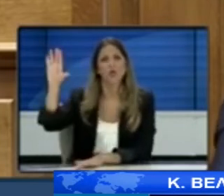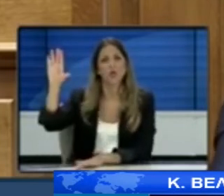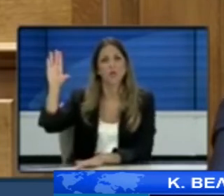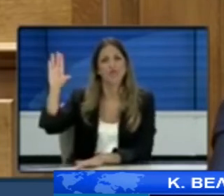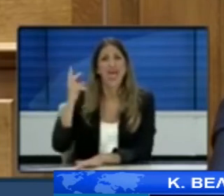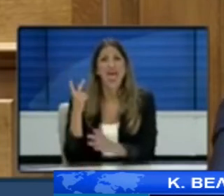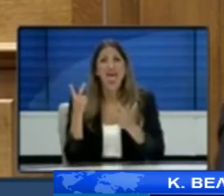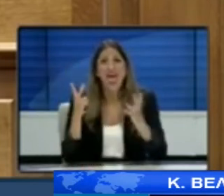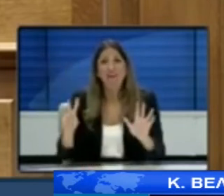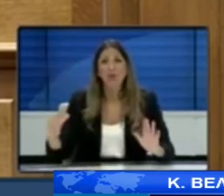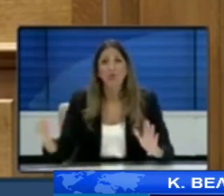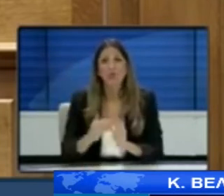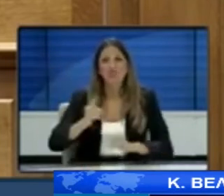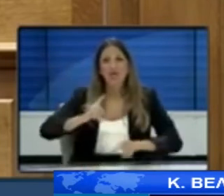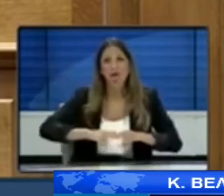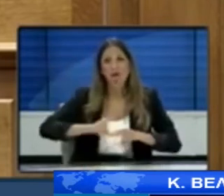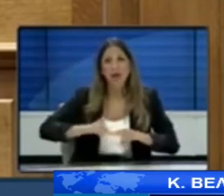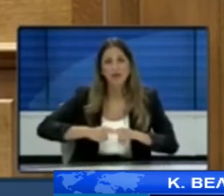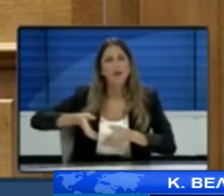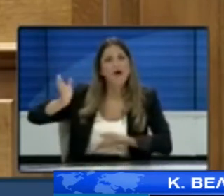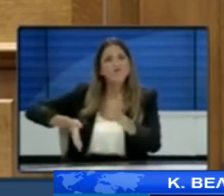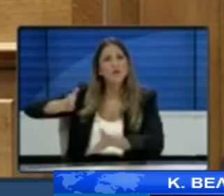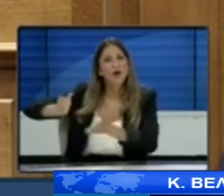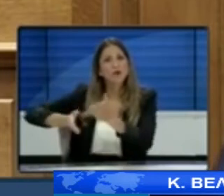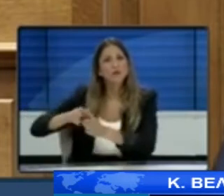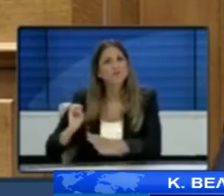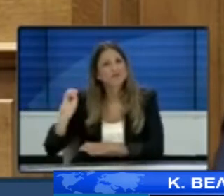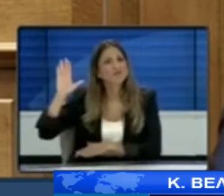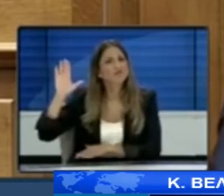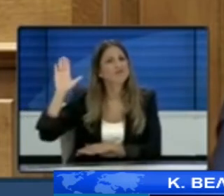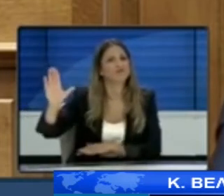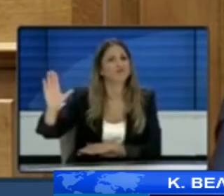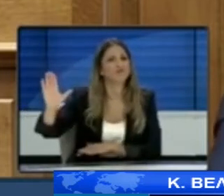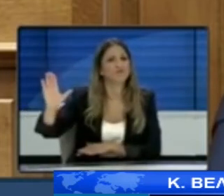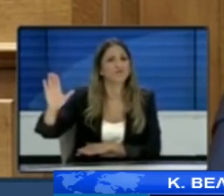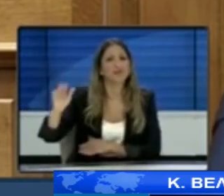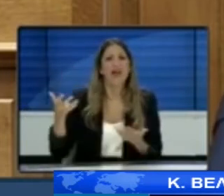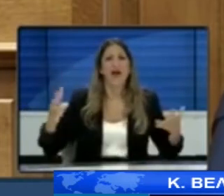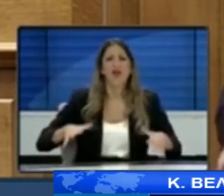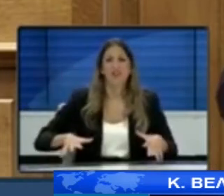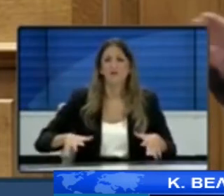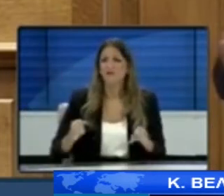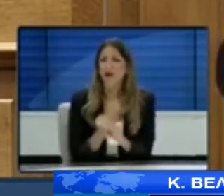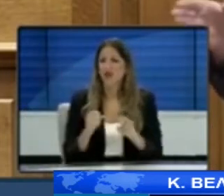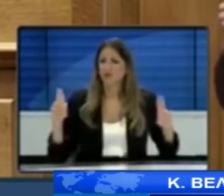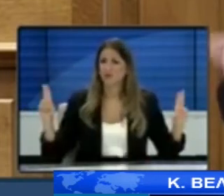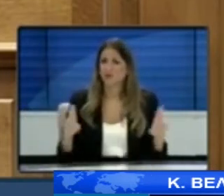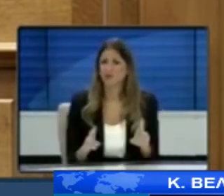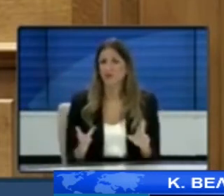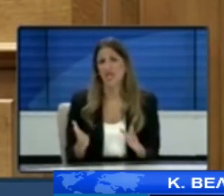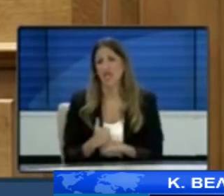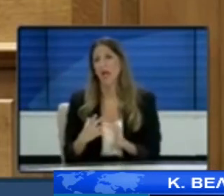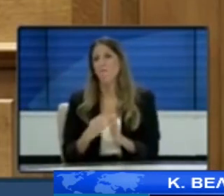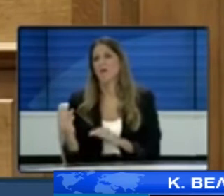εξωτερικό 700.000 Ελληνόπουλα. Και το λέω για να καταλάβουμε ότι η μείωση της ανεργίας είναι πλασματική. 3 ώρες δουλεύεις την